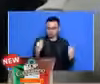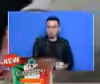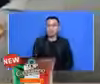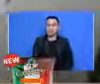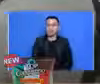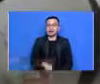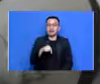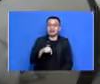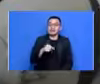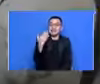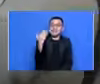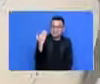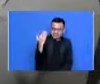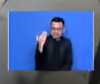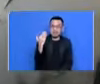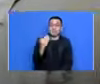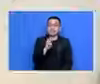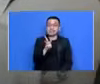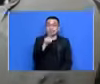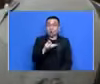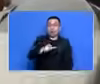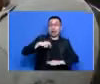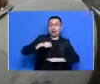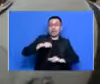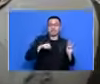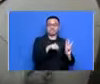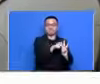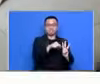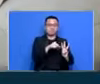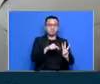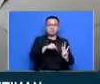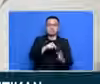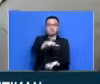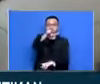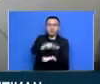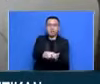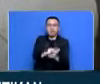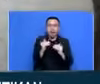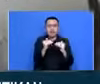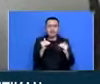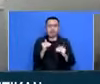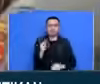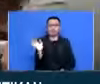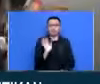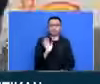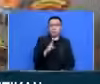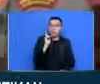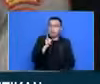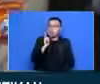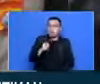tertulis Selain itu ketiga Hakim juga dinilai tidak bersikap adil karena tak mempertimbangkan saksi dan